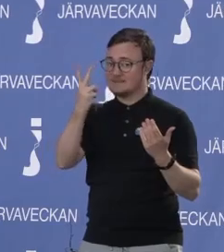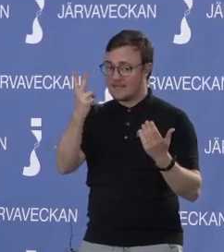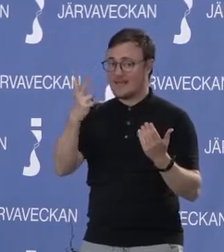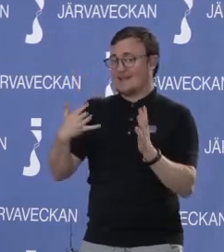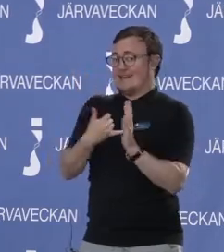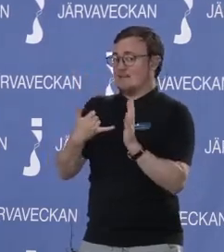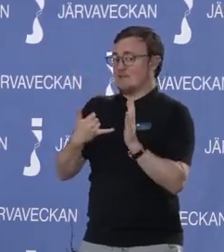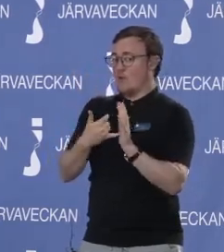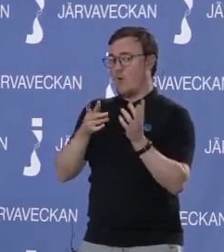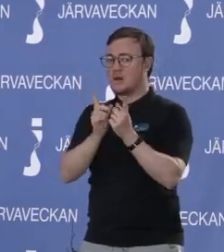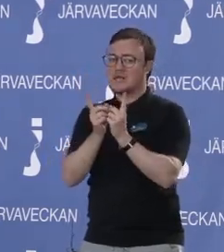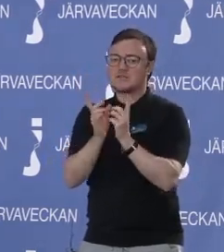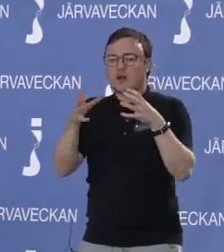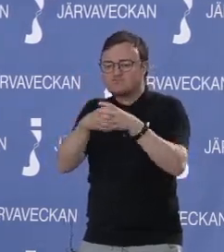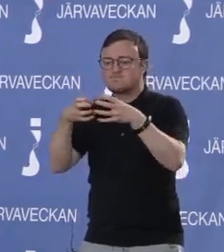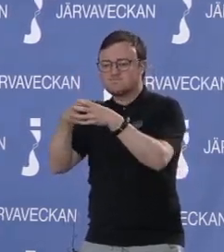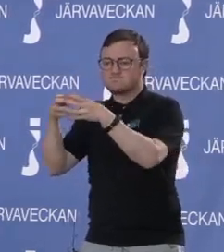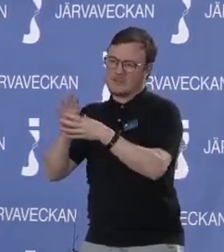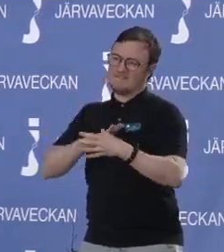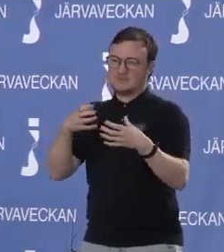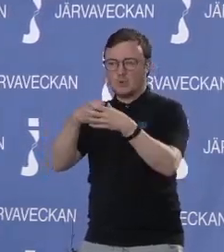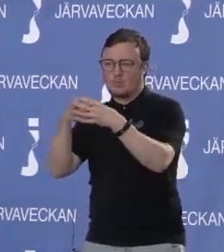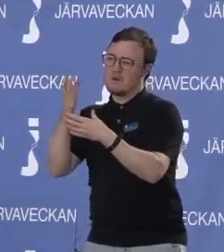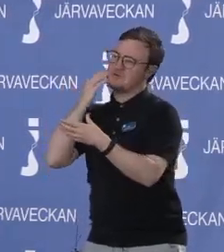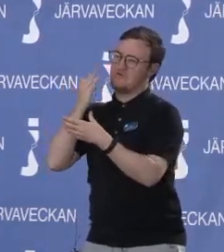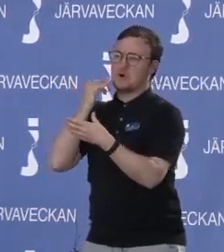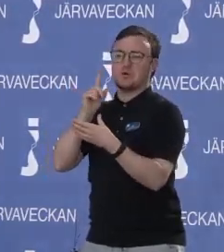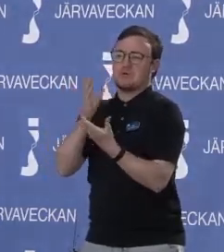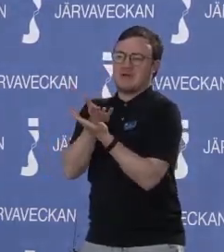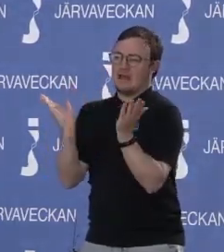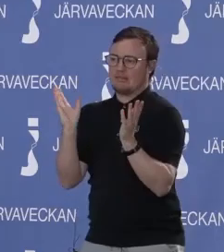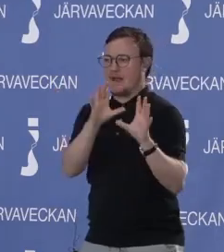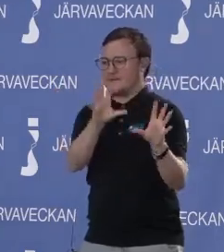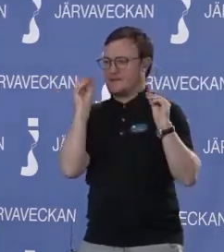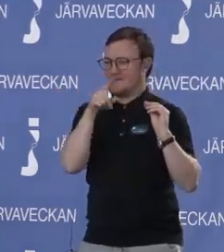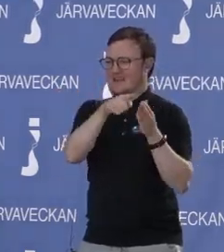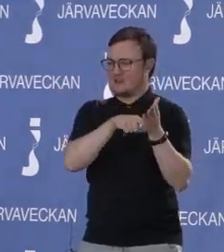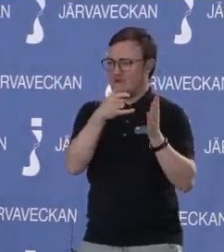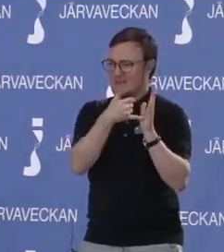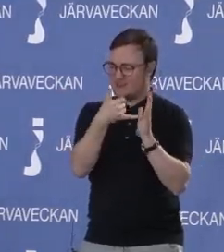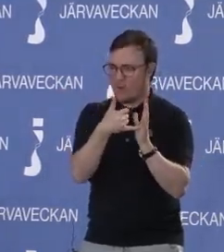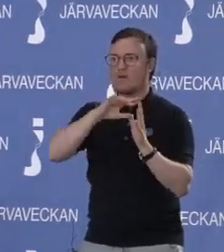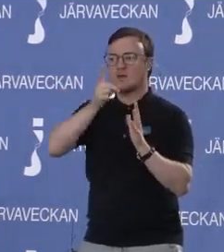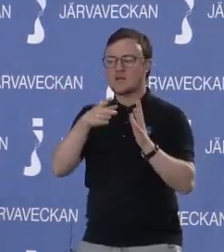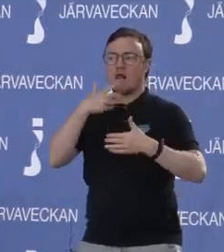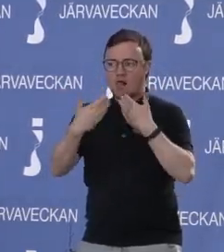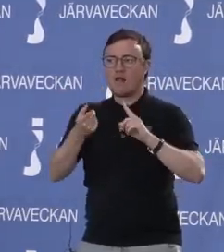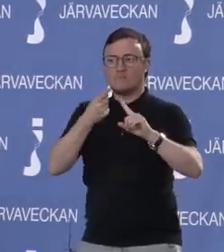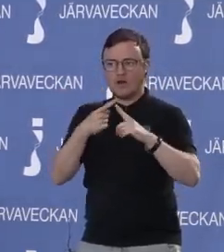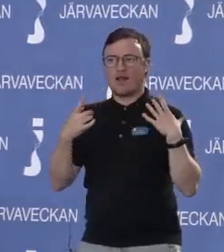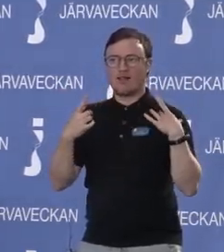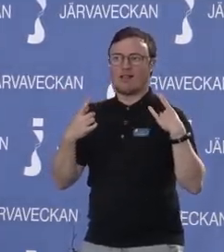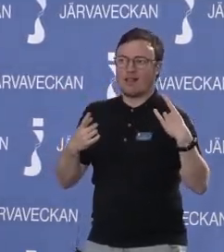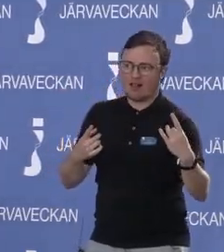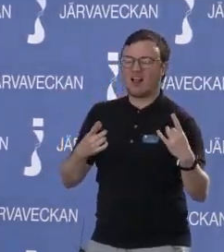innehåll som kanske då vissa kluster vanligtvis inte skulle konsumera då faktiskt också konsumerar. Och sen kanske de väljer att fortsätta eller inte,